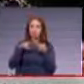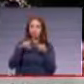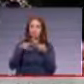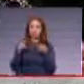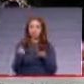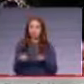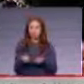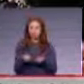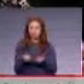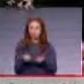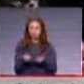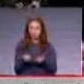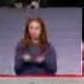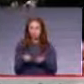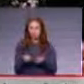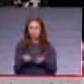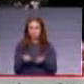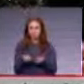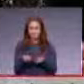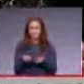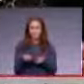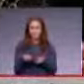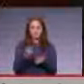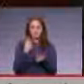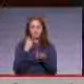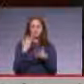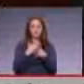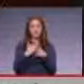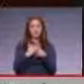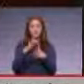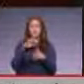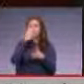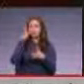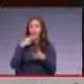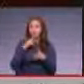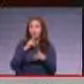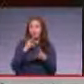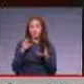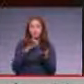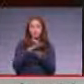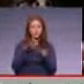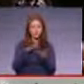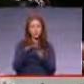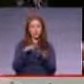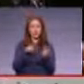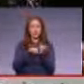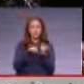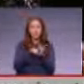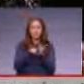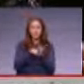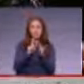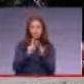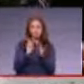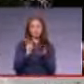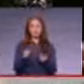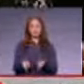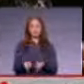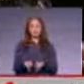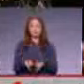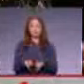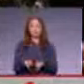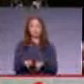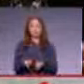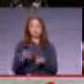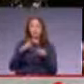لما بيحصل خلاف اصل ما بينفعش بعد كده ليه، ما هو خلاص حصلت الخلافات وانتهت